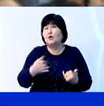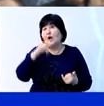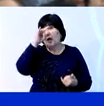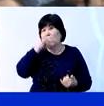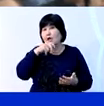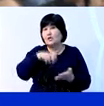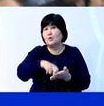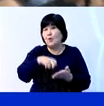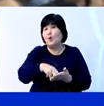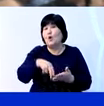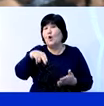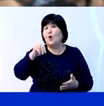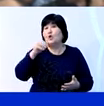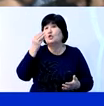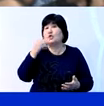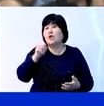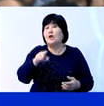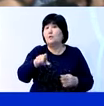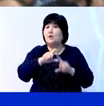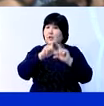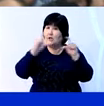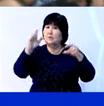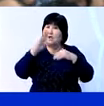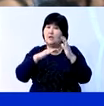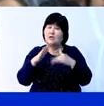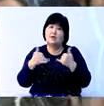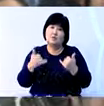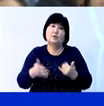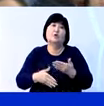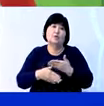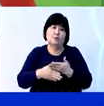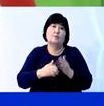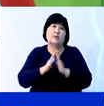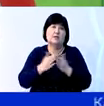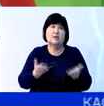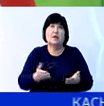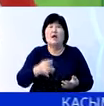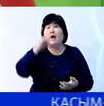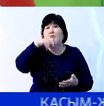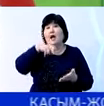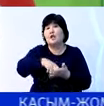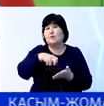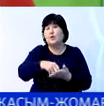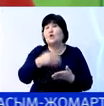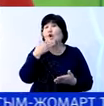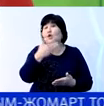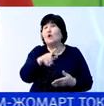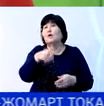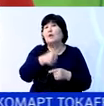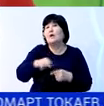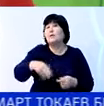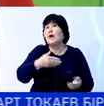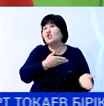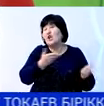айтып, соған өзінше бір ғимарат салып беруге ықпал жасасаңыз. Ана қазпоштаның сұрағын жазайық, қазпоштаның басшысын шақырып,